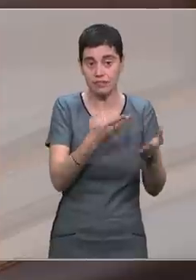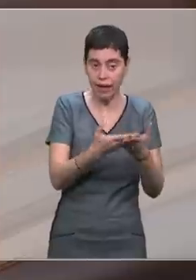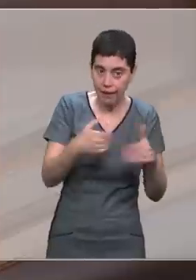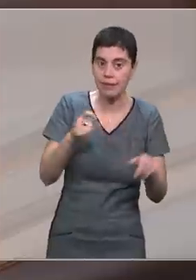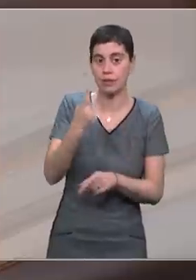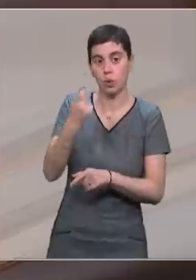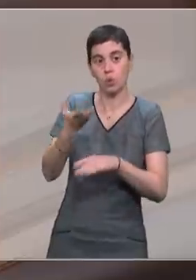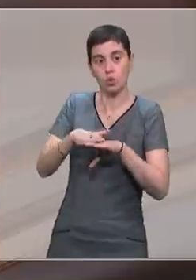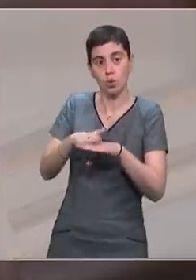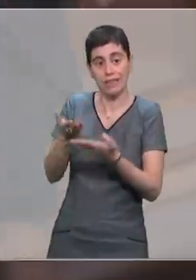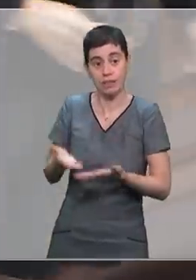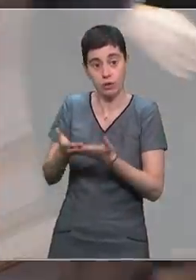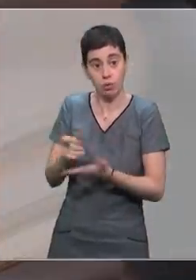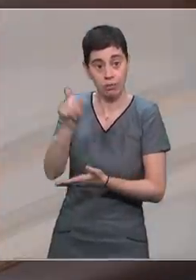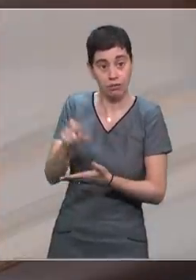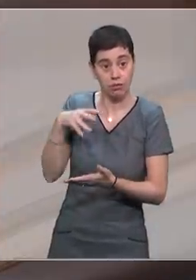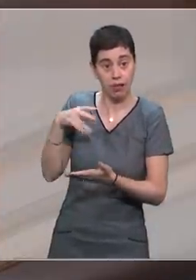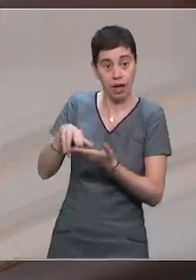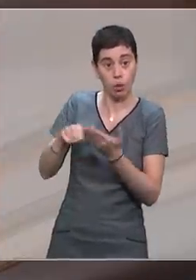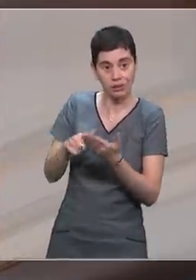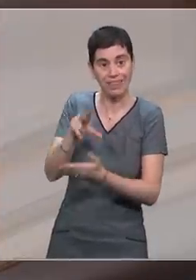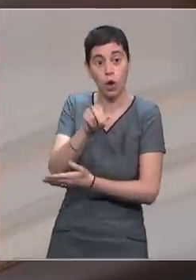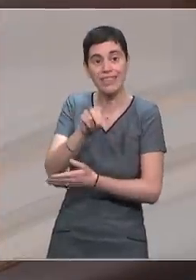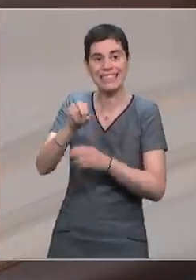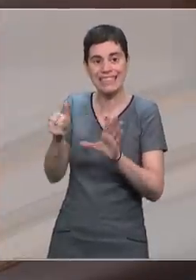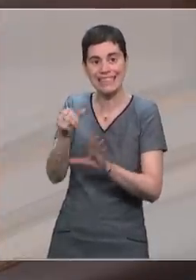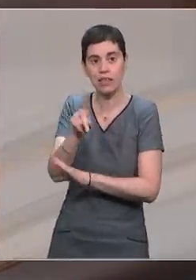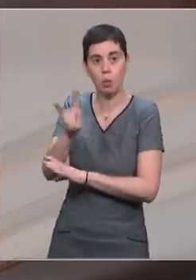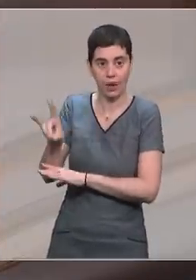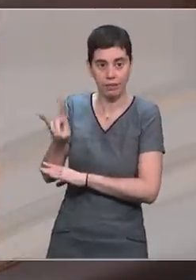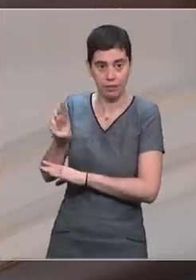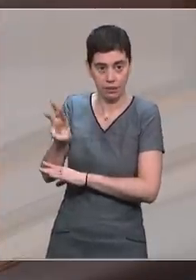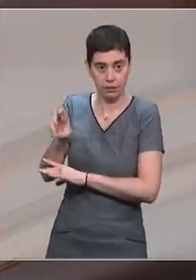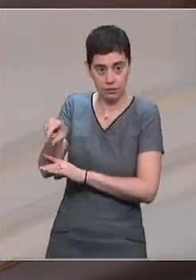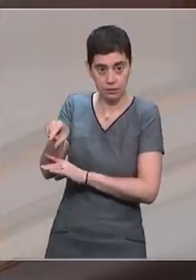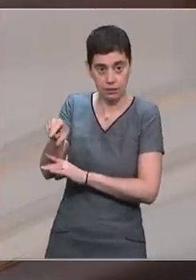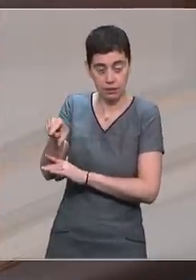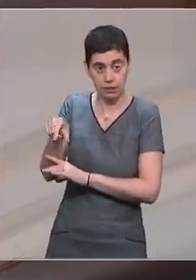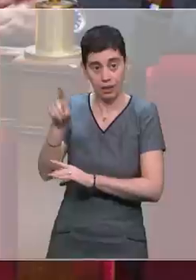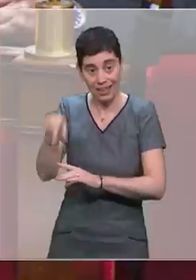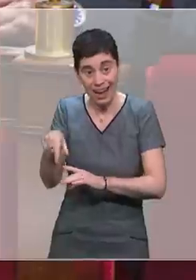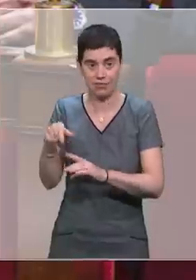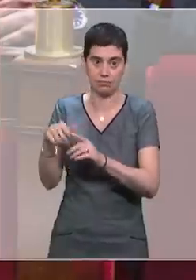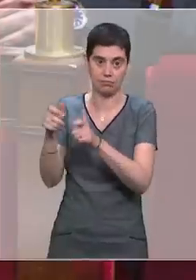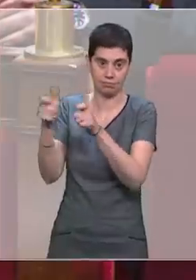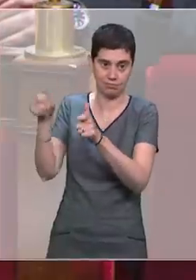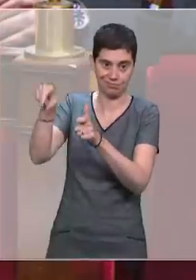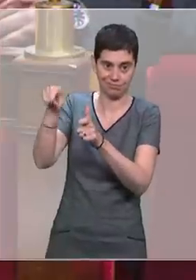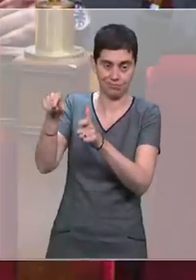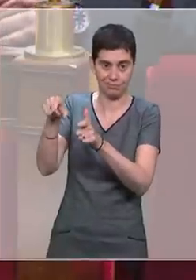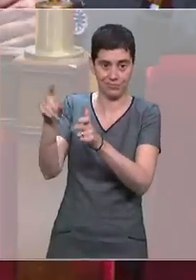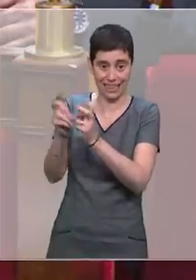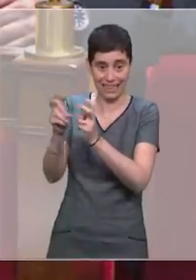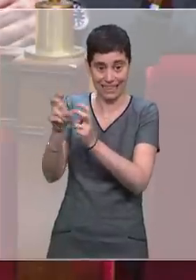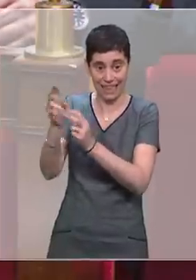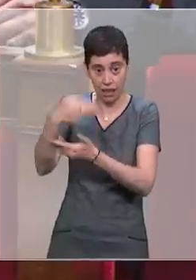qui, effectivement, ont des contrats à hauteur de 36 kilos. Et pour cela, c'est l'amortisseur électricité qui prend le relais et pour lequel le